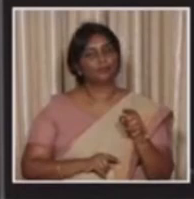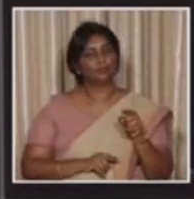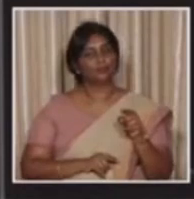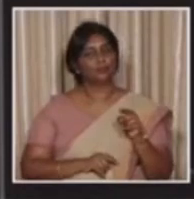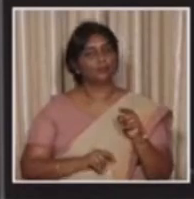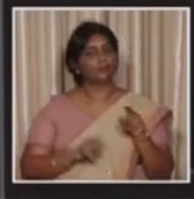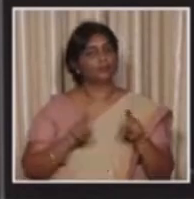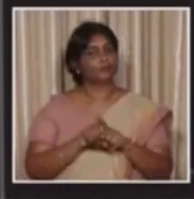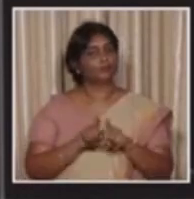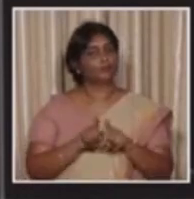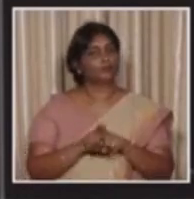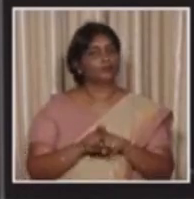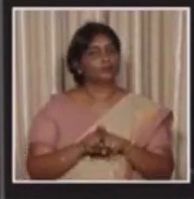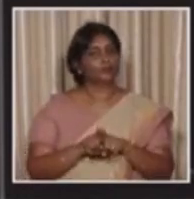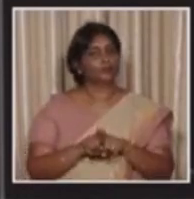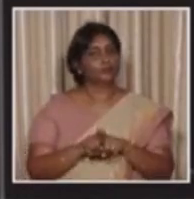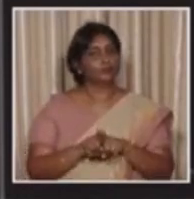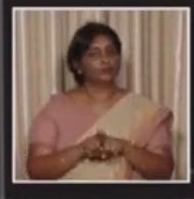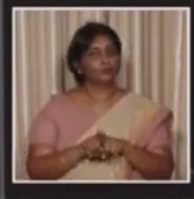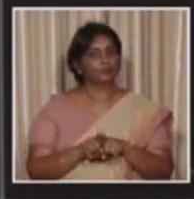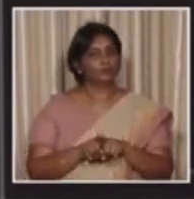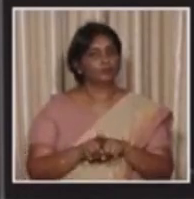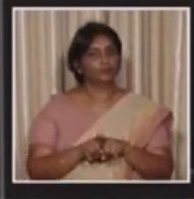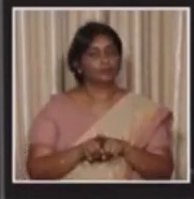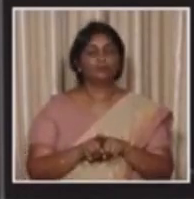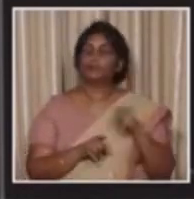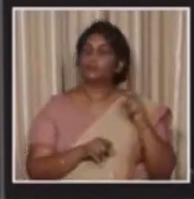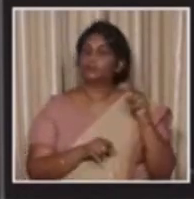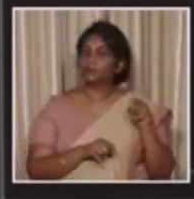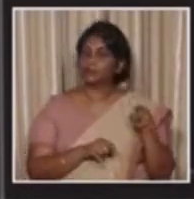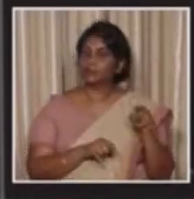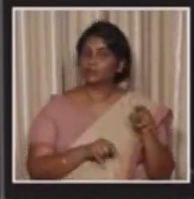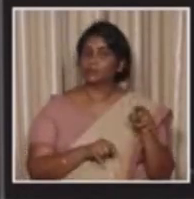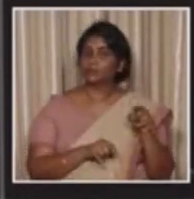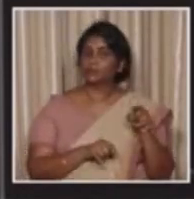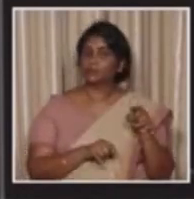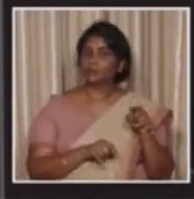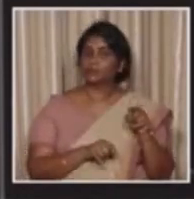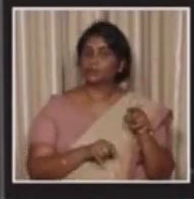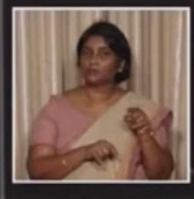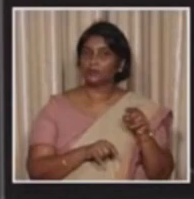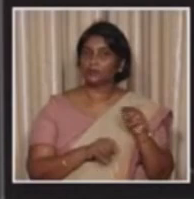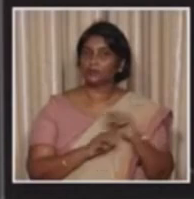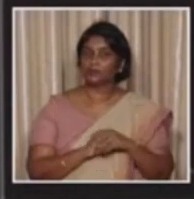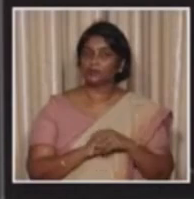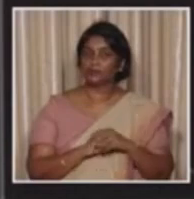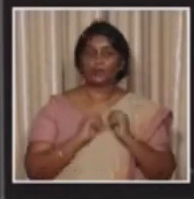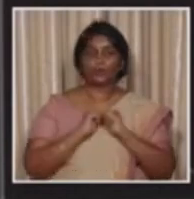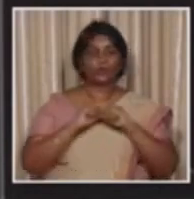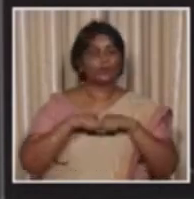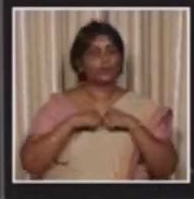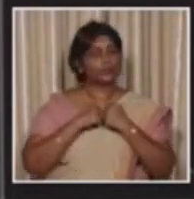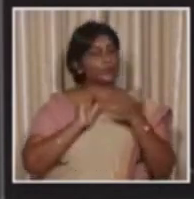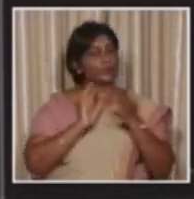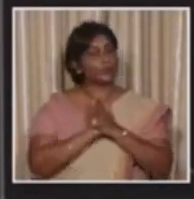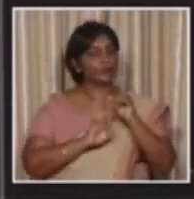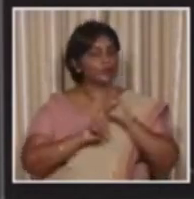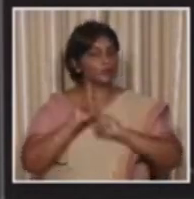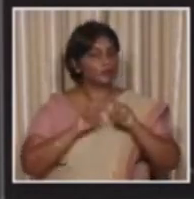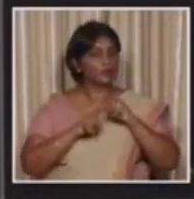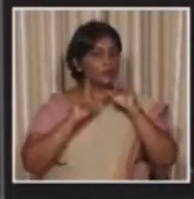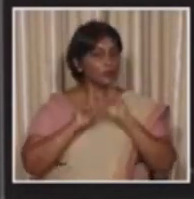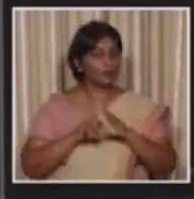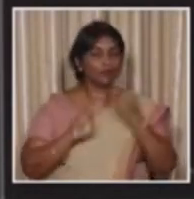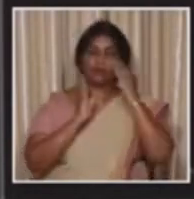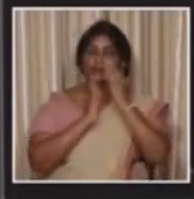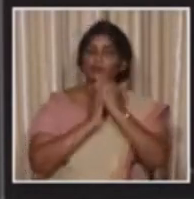விடயங்களிலே பல கலந்துரையாடலை நான் கலந்து கொண்டிருக்கின்றேன். இந்த குறுகிய காலத்திலே நான் தொழிலமைச்சருக்கு பாரிய ஒரு தொல்லையாக நான் இருந்திருப்பேன். இந்த சம்பள உயர்வு